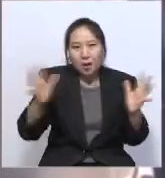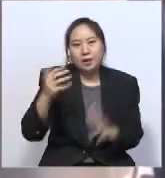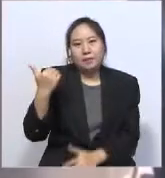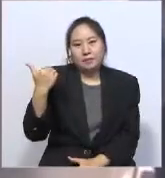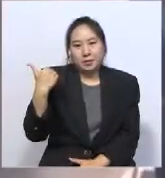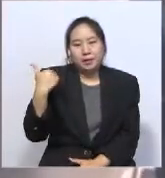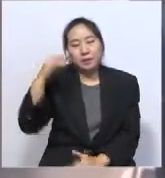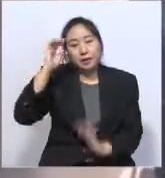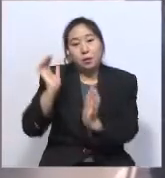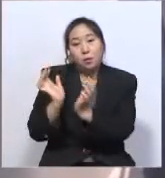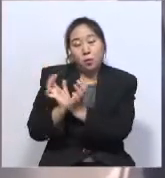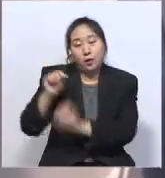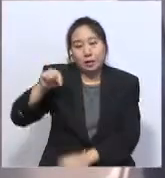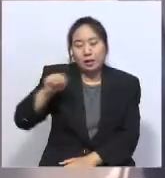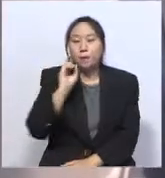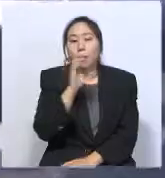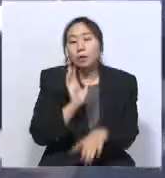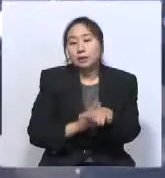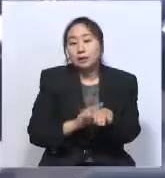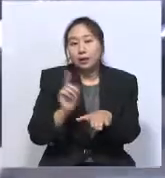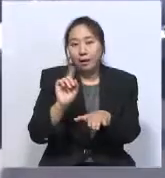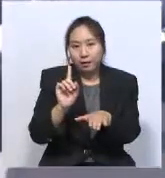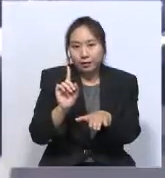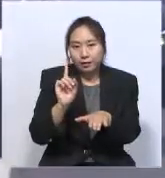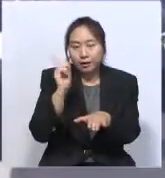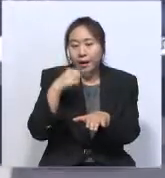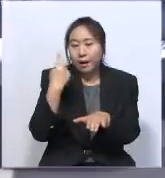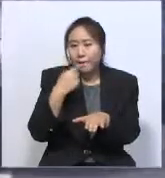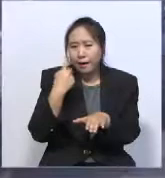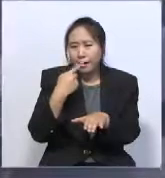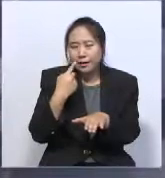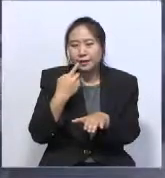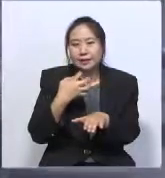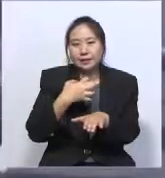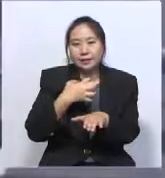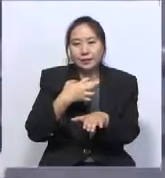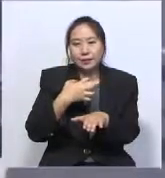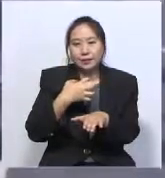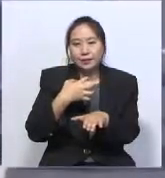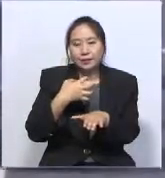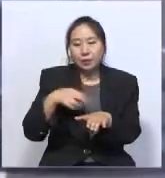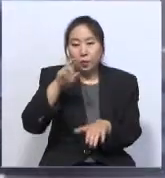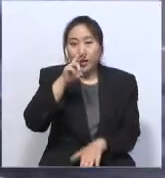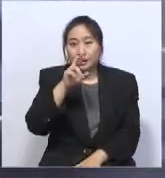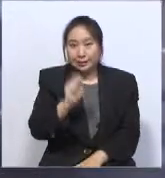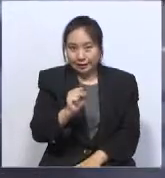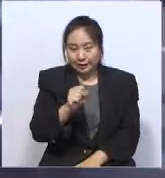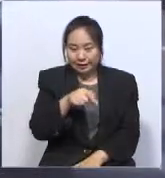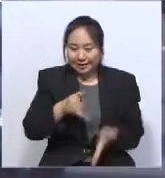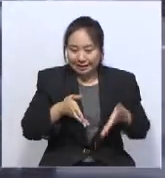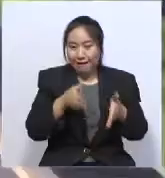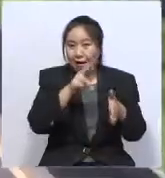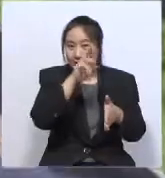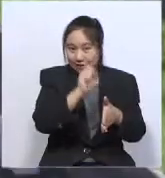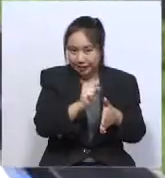ที่ตำรวจทางหลวงที่นี่บอกก็คือสำหรับใครที่จะต้องผ่านช่วงรังสิตนะครับจะต้องตรว